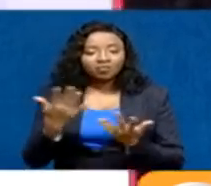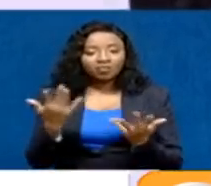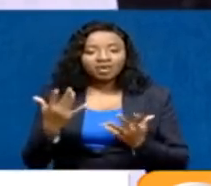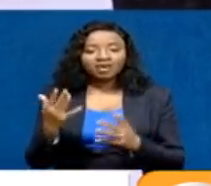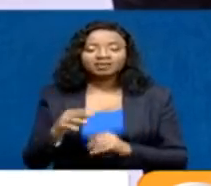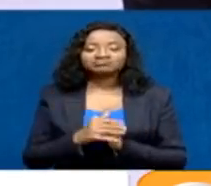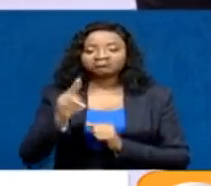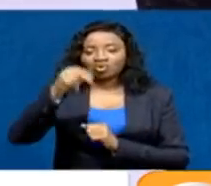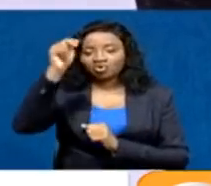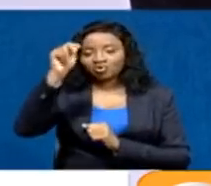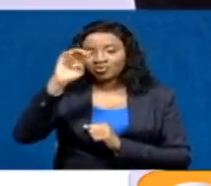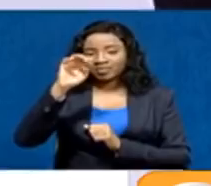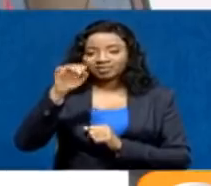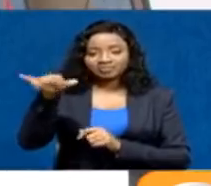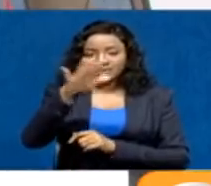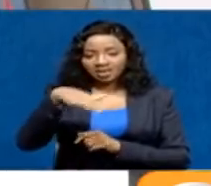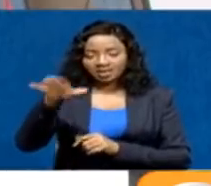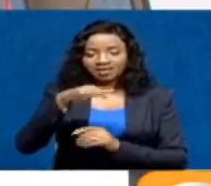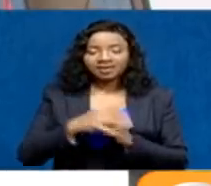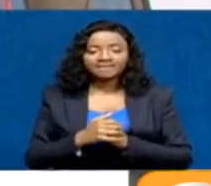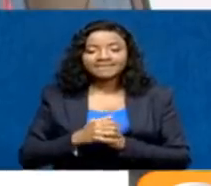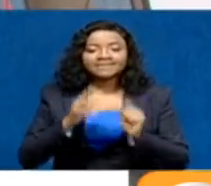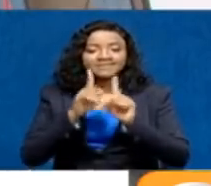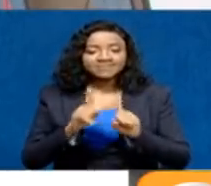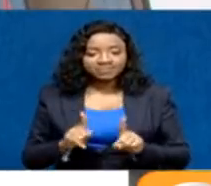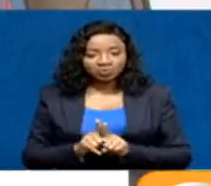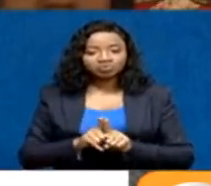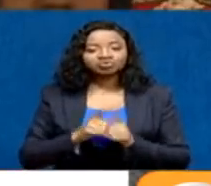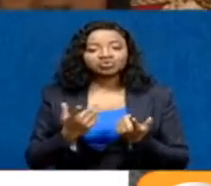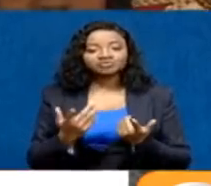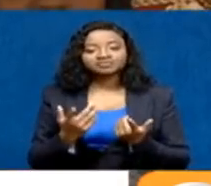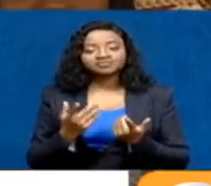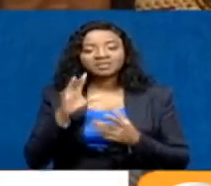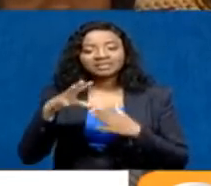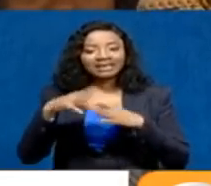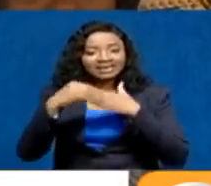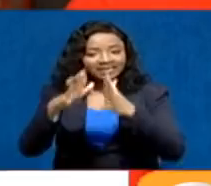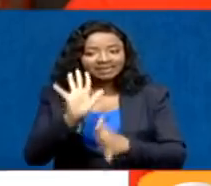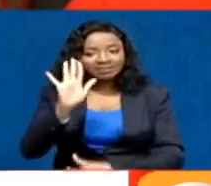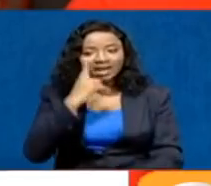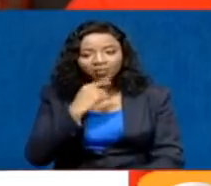kaunti za wafugaji chini ya uongozi wa waziri wa hazina ya kitaifa Ukuria Tani.